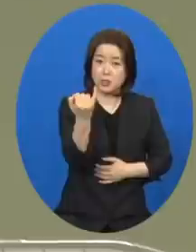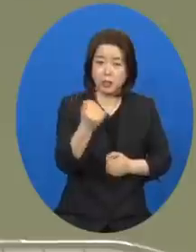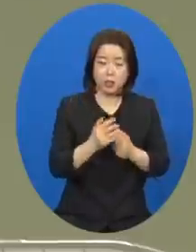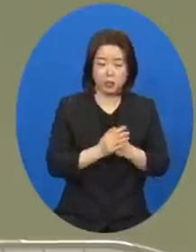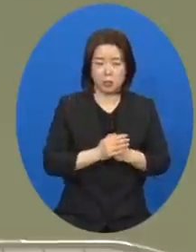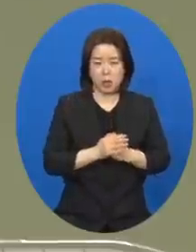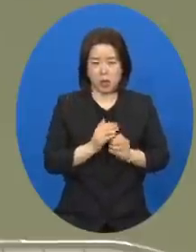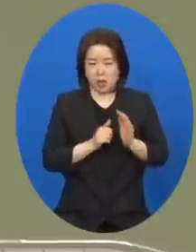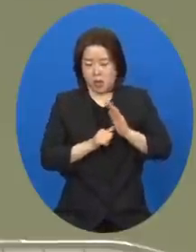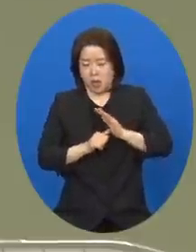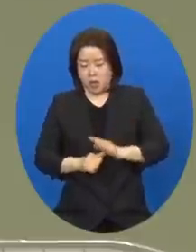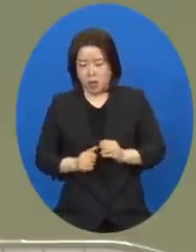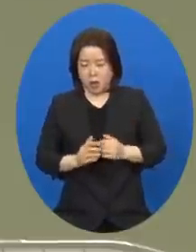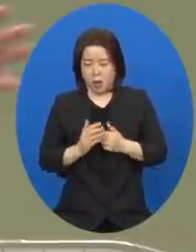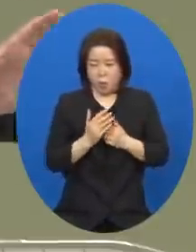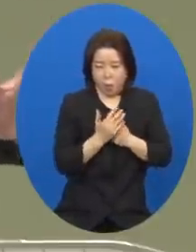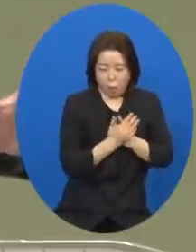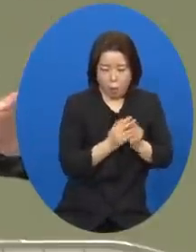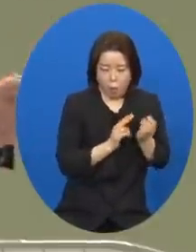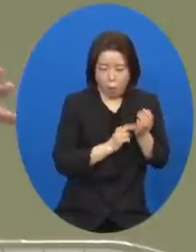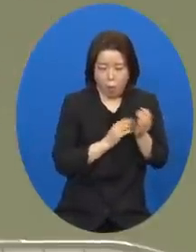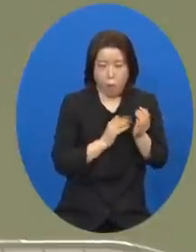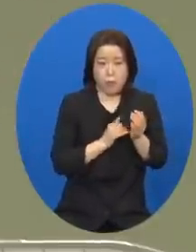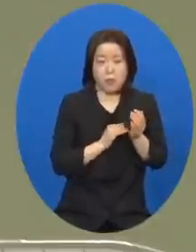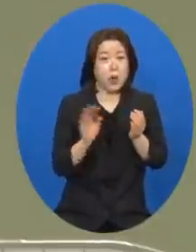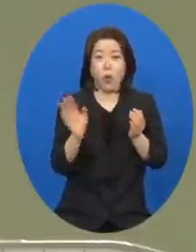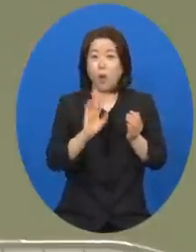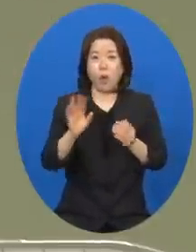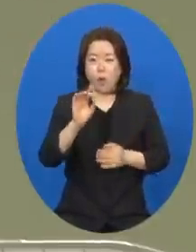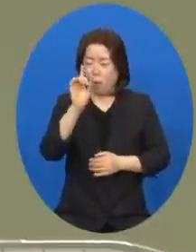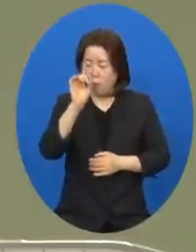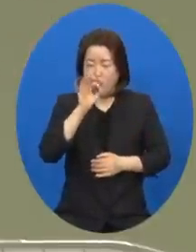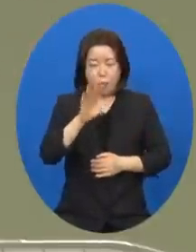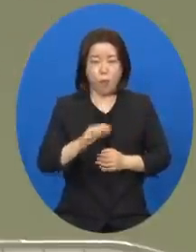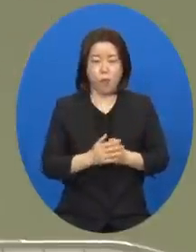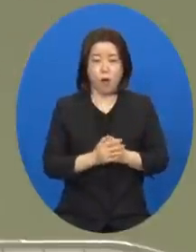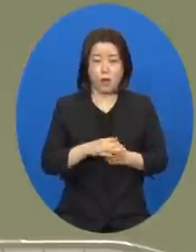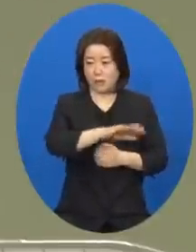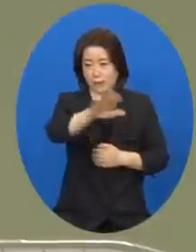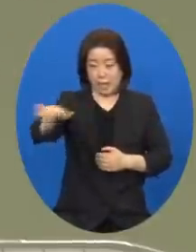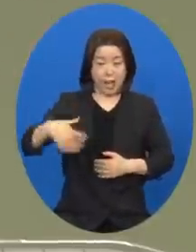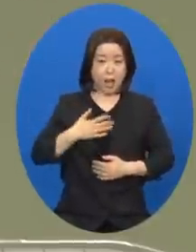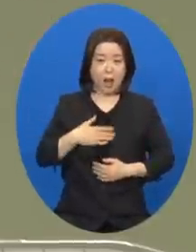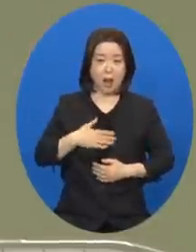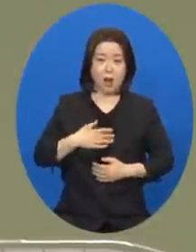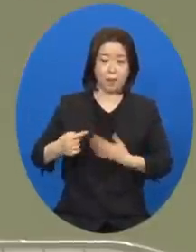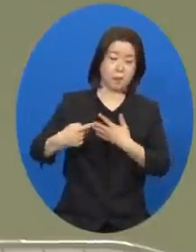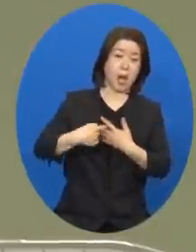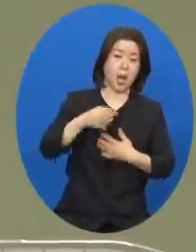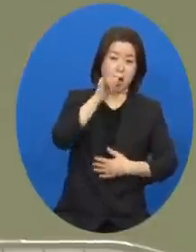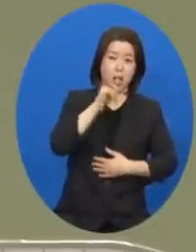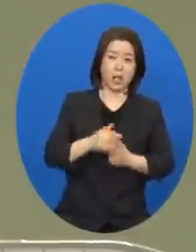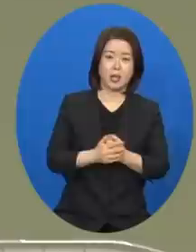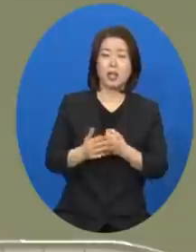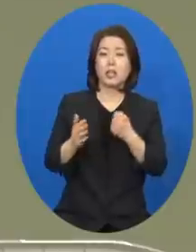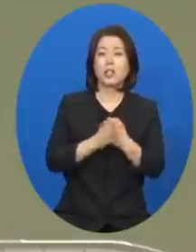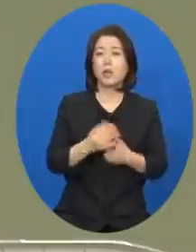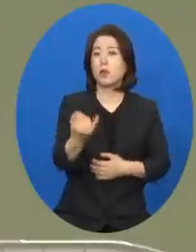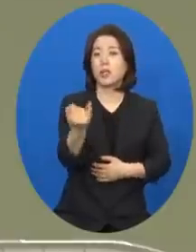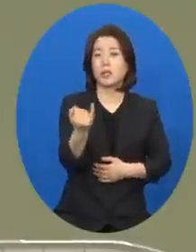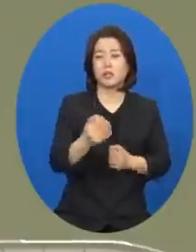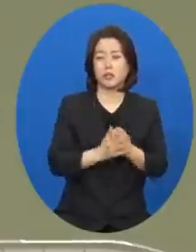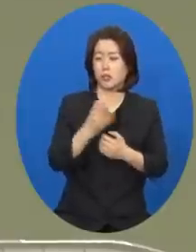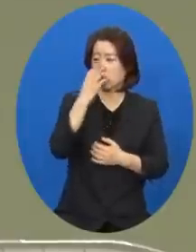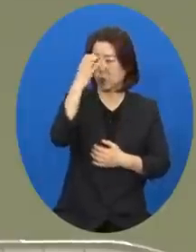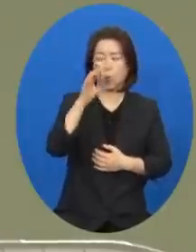누르고 참고 뭐 숨기고 그럴 게 뭐 있어요. 사람들 다 아는데. 그러니까 그 여인은요,